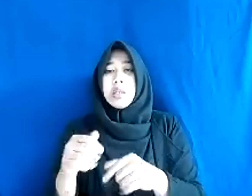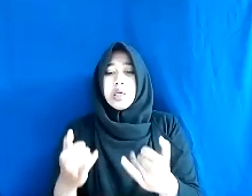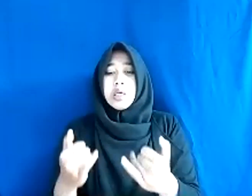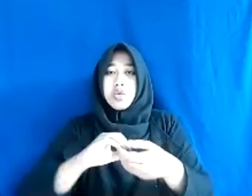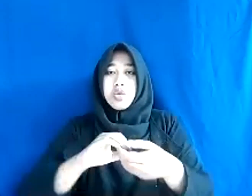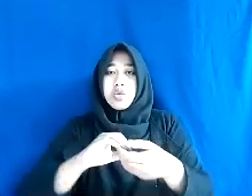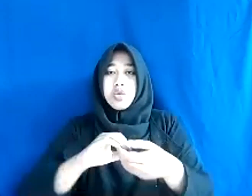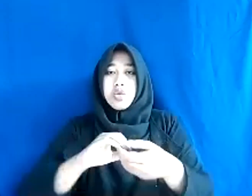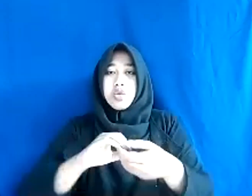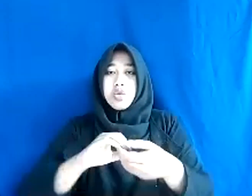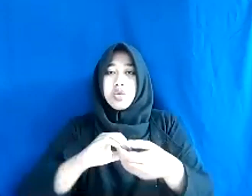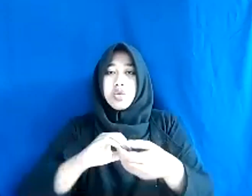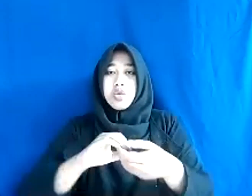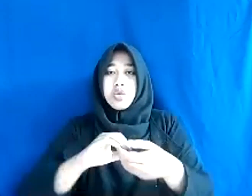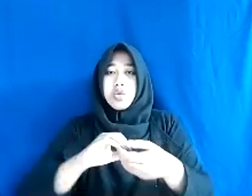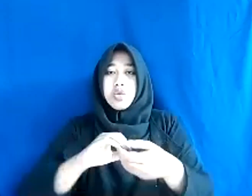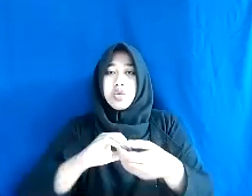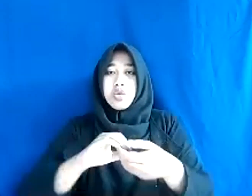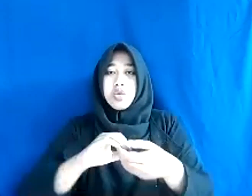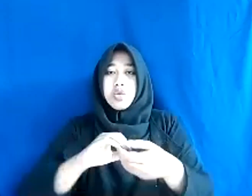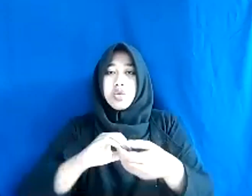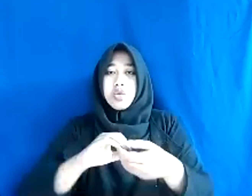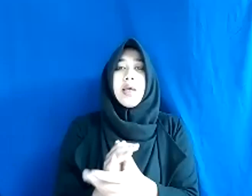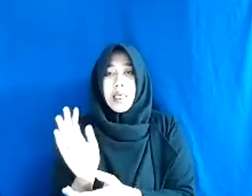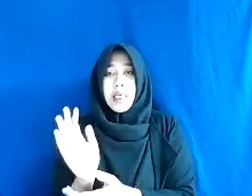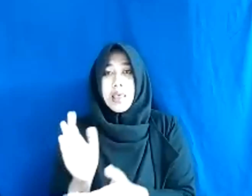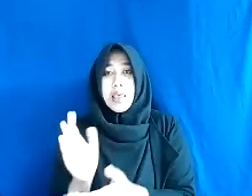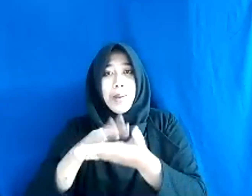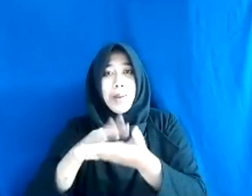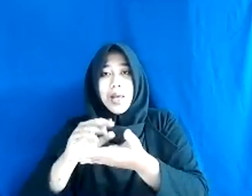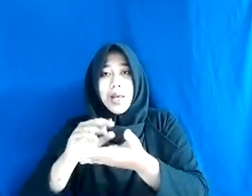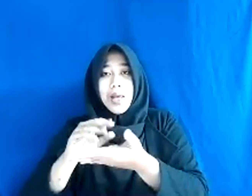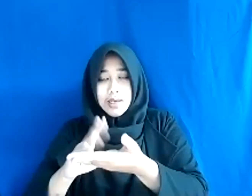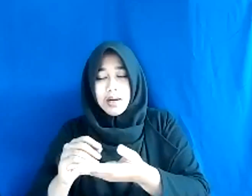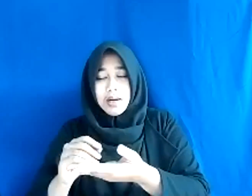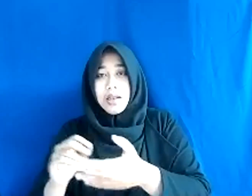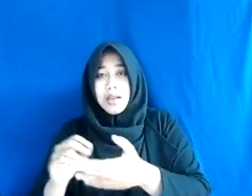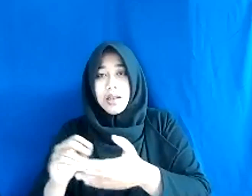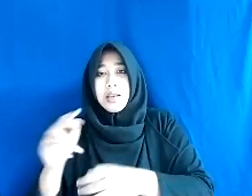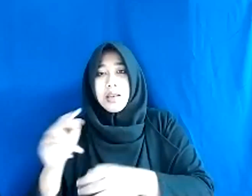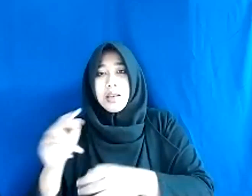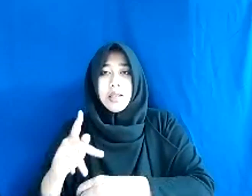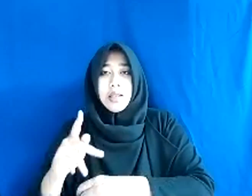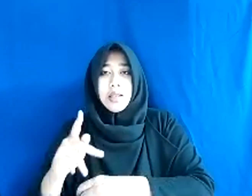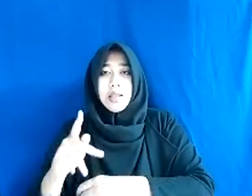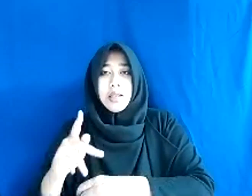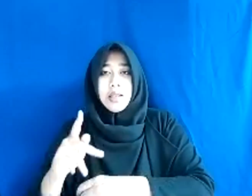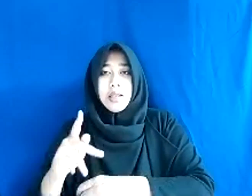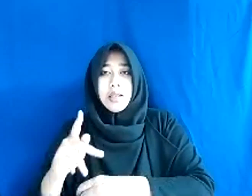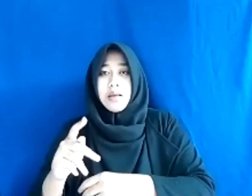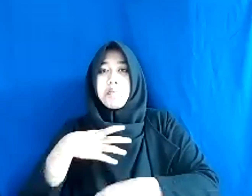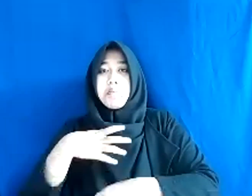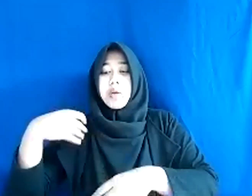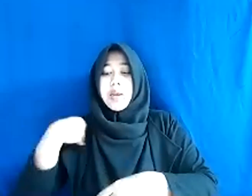namanya pembelajaran secara merdeka, kita sedang berada pada proses belajar langsung pada ahlinya. Dan itu